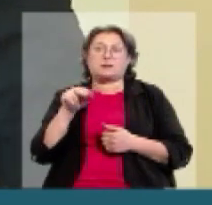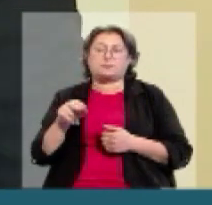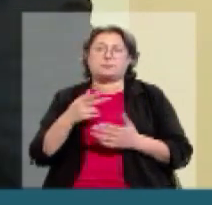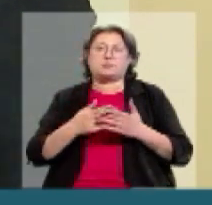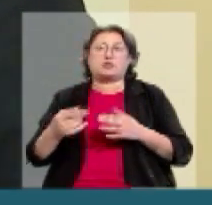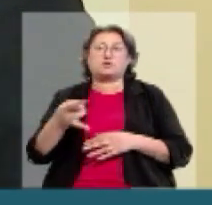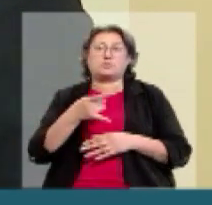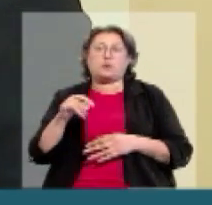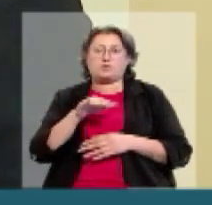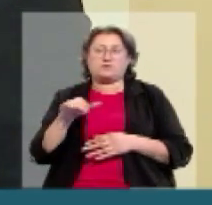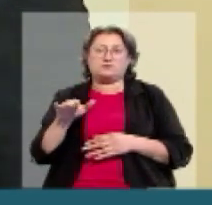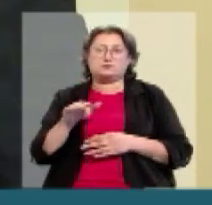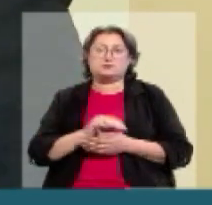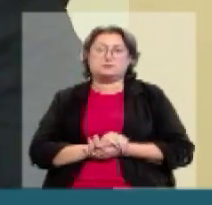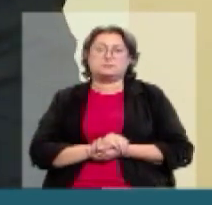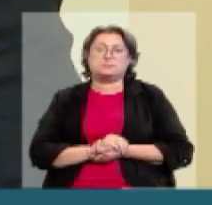республикалық деңгейде және